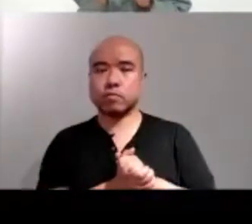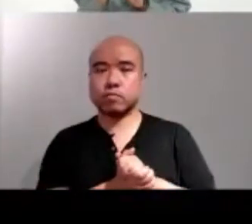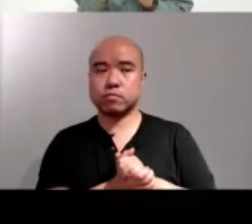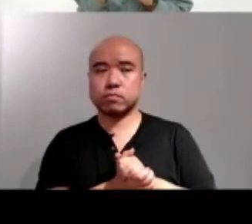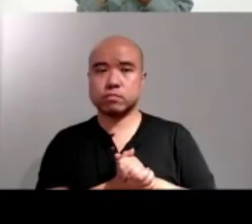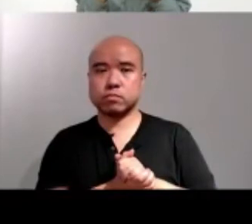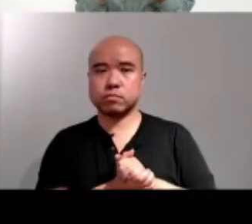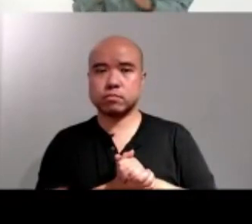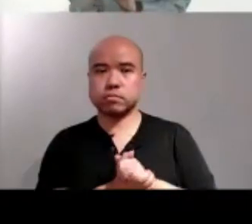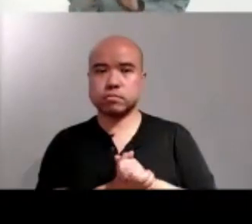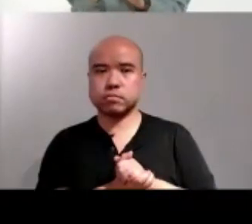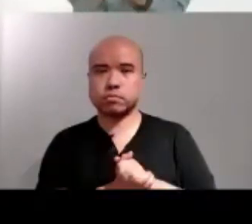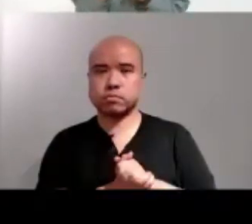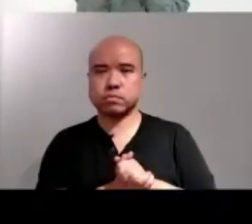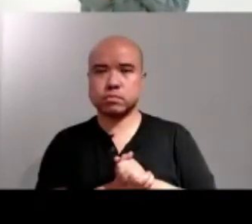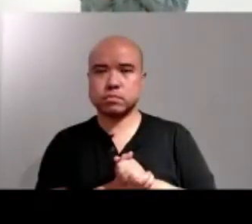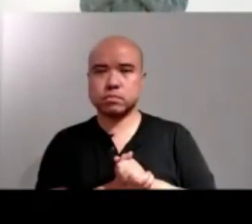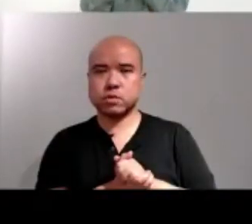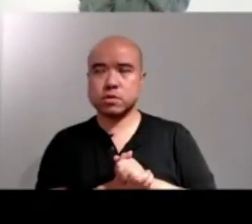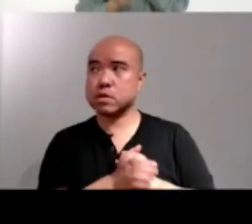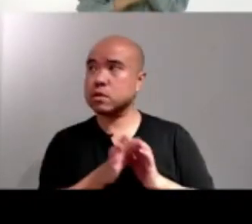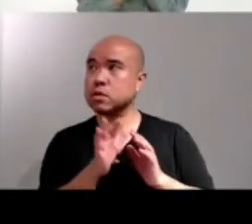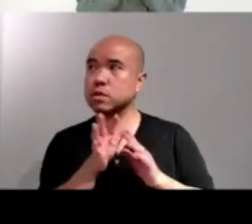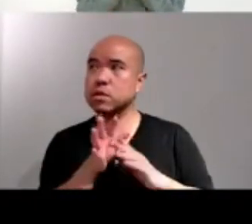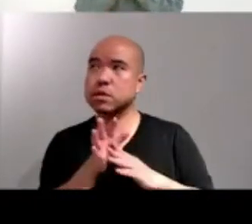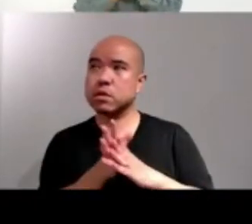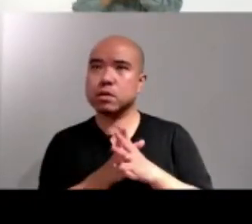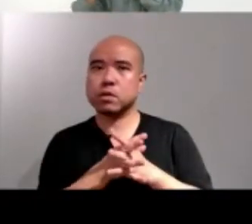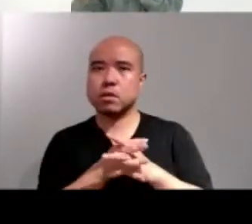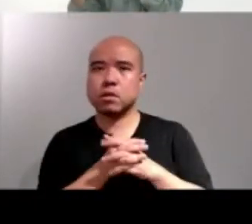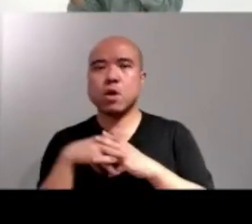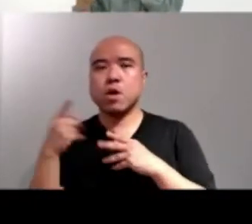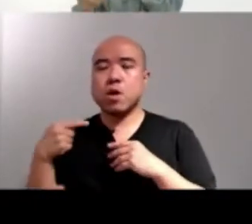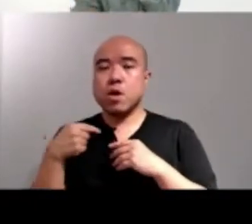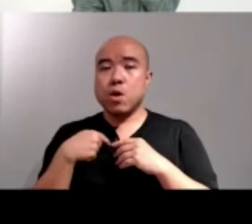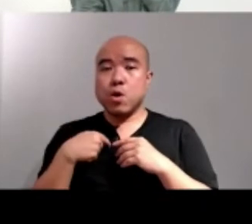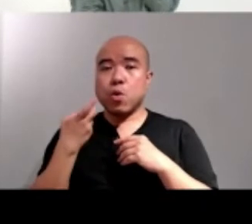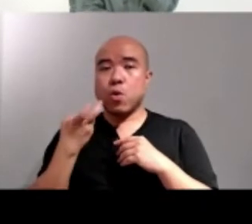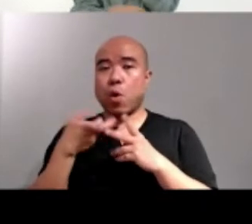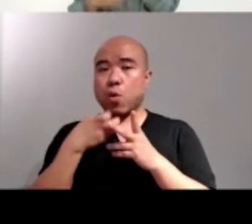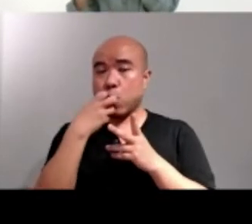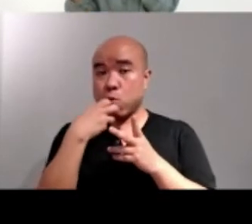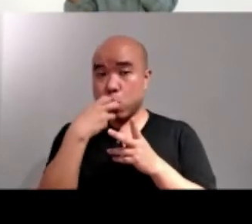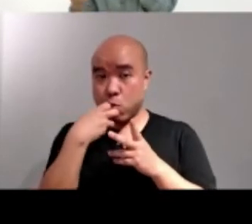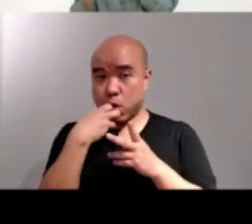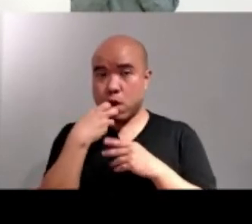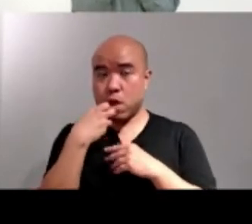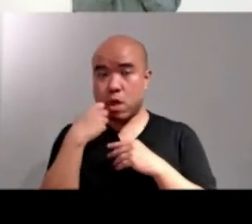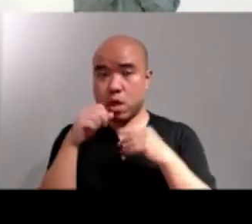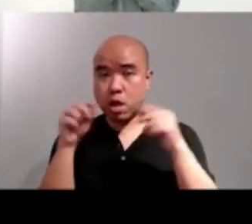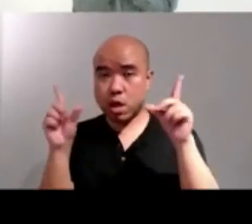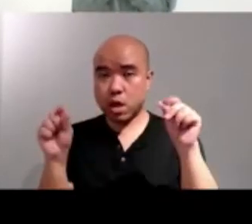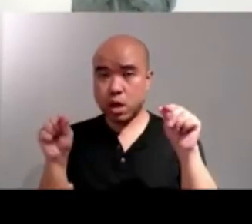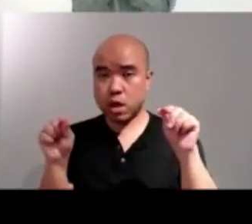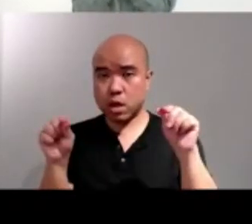開咗一間，我哋開咗啲茶店嘅。啲茶店咧就係、用德斯基嘅語言咧去論述每一杯嘢飲。咁